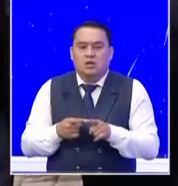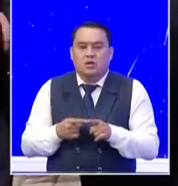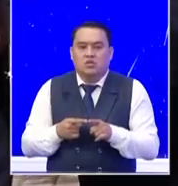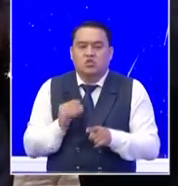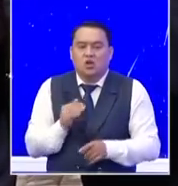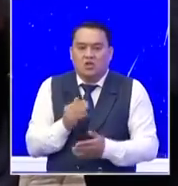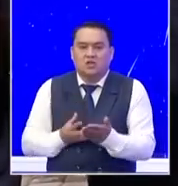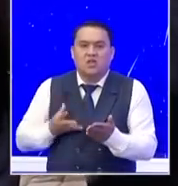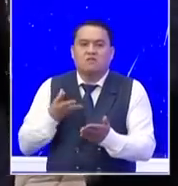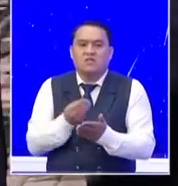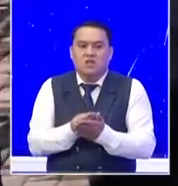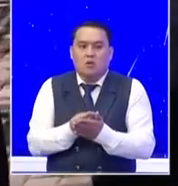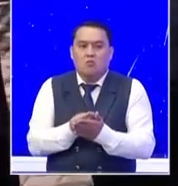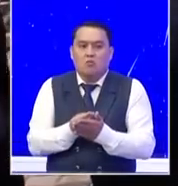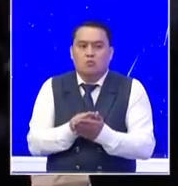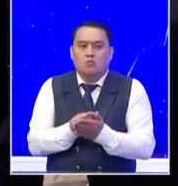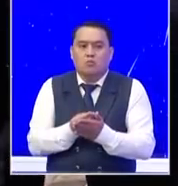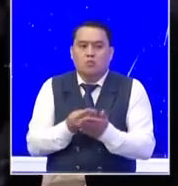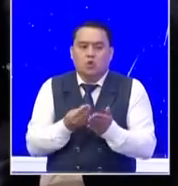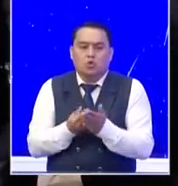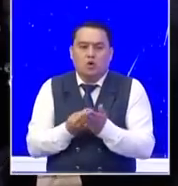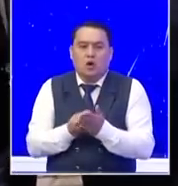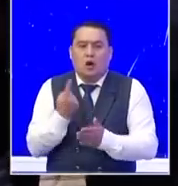частных инвестиций против бюджетных